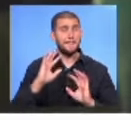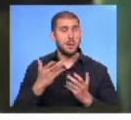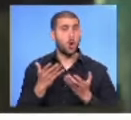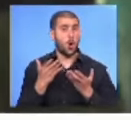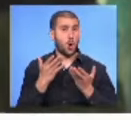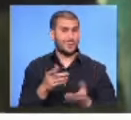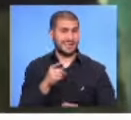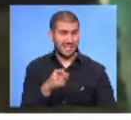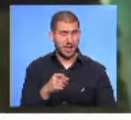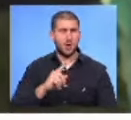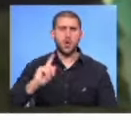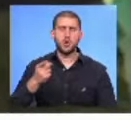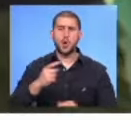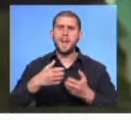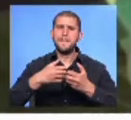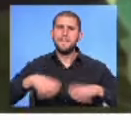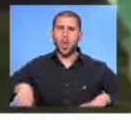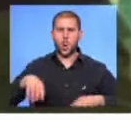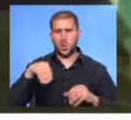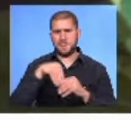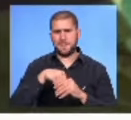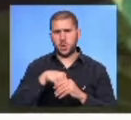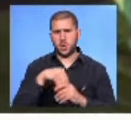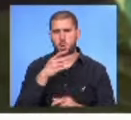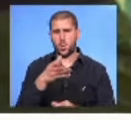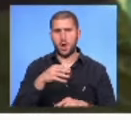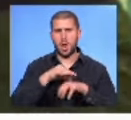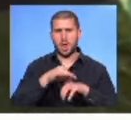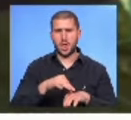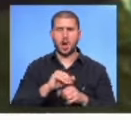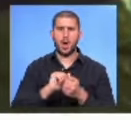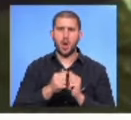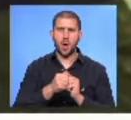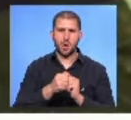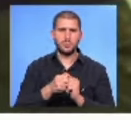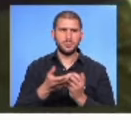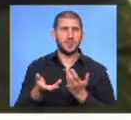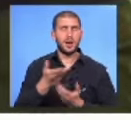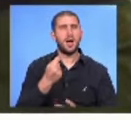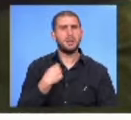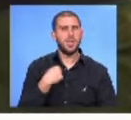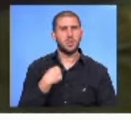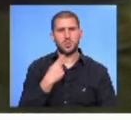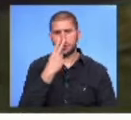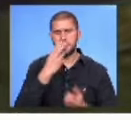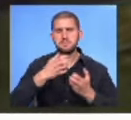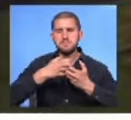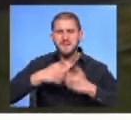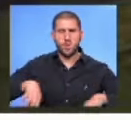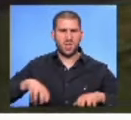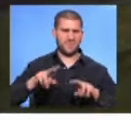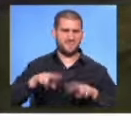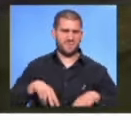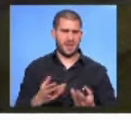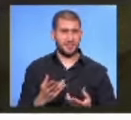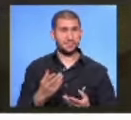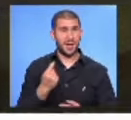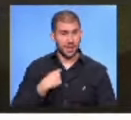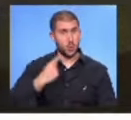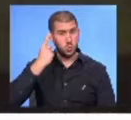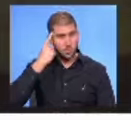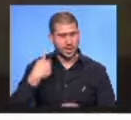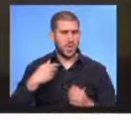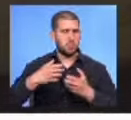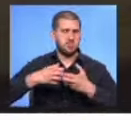הזה זה כל הפילוג בתוך ההנהגה או מובילים אצלנו. אנחנו נראים מפולגים באופן קיצוני. אני יודע שאנחנו